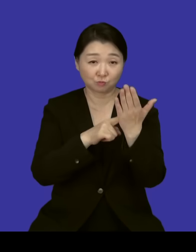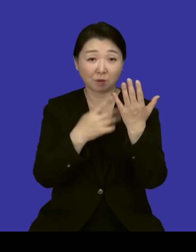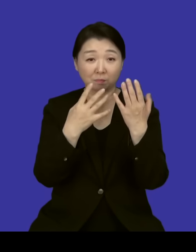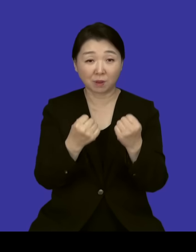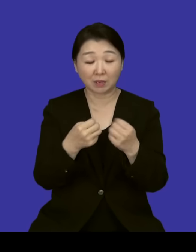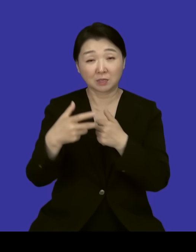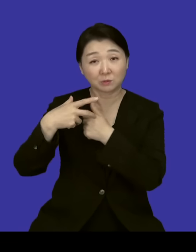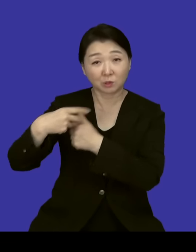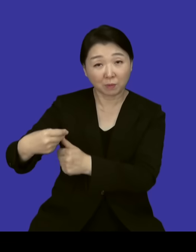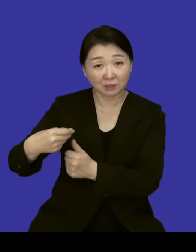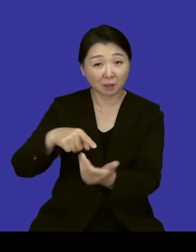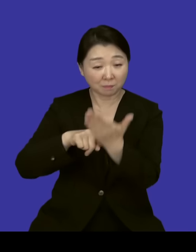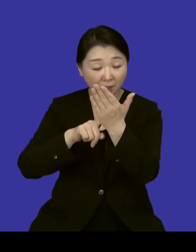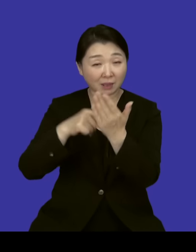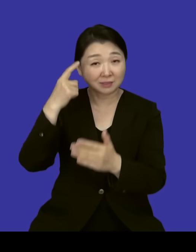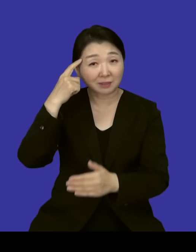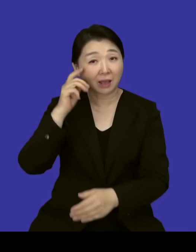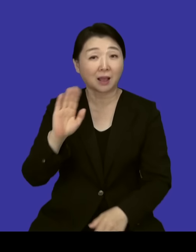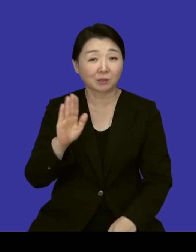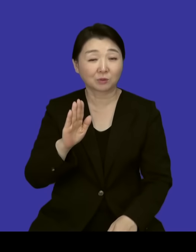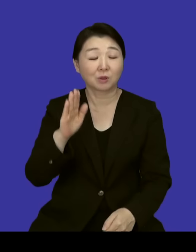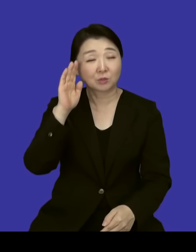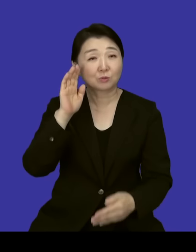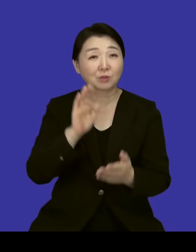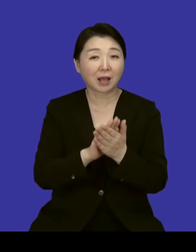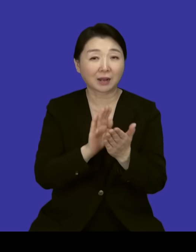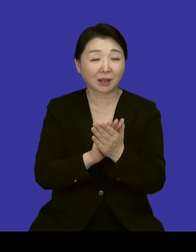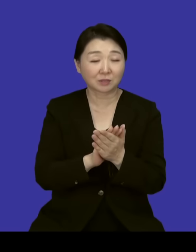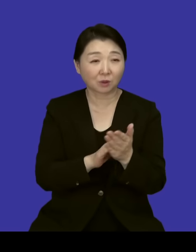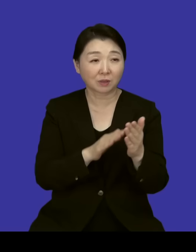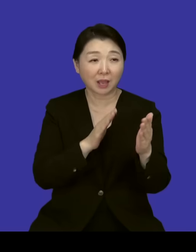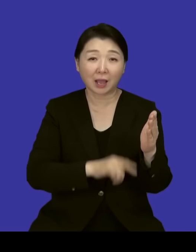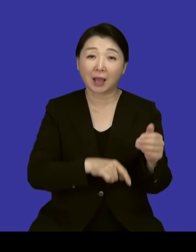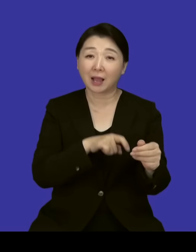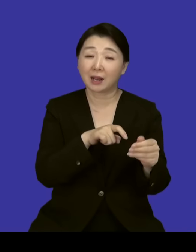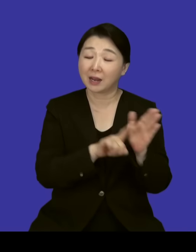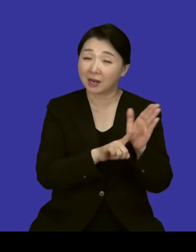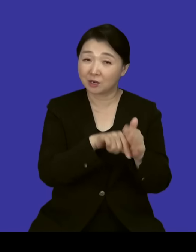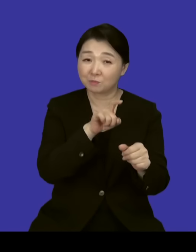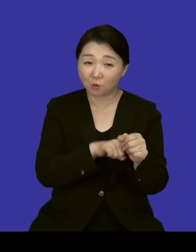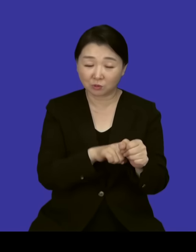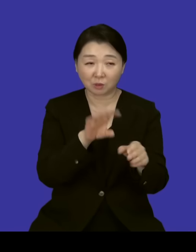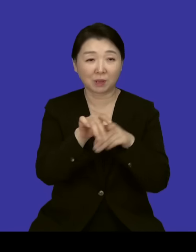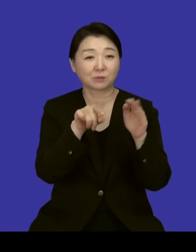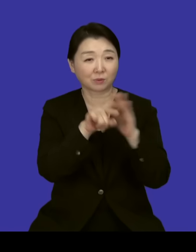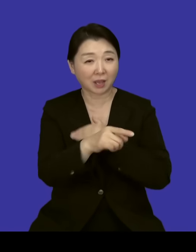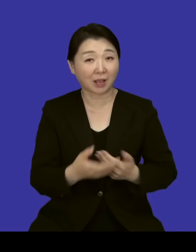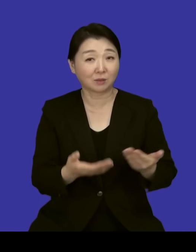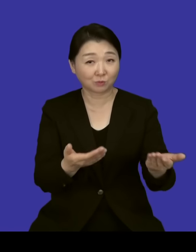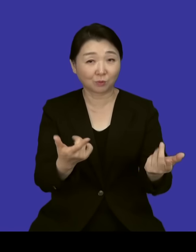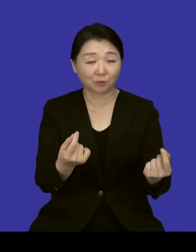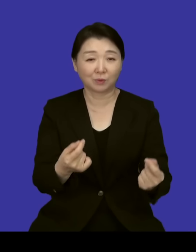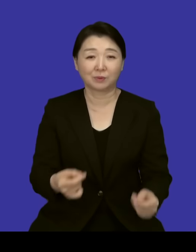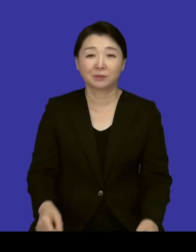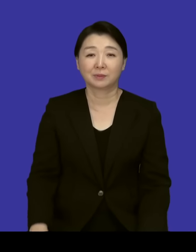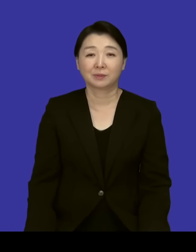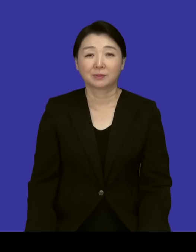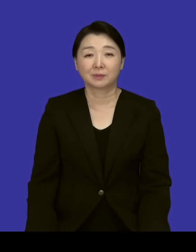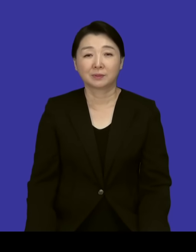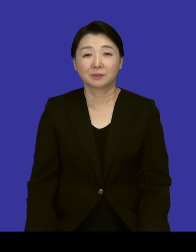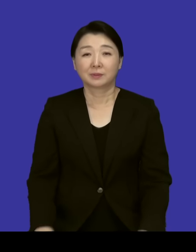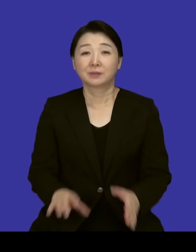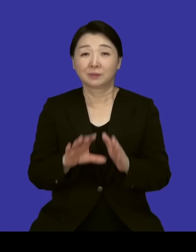섭외를 받아서 나온 건 줄 알았더니 스스로 굳이 이거를 알리러 막 방송국에 가셔서 알리시고 이런 거네요, 그러면은.